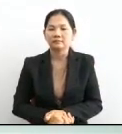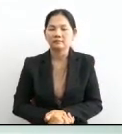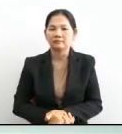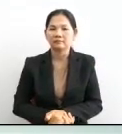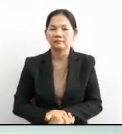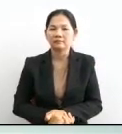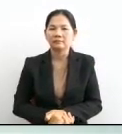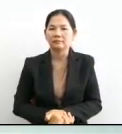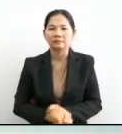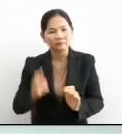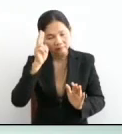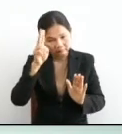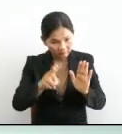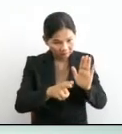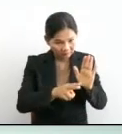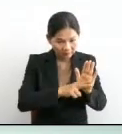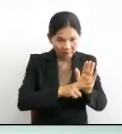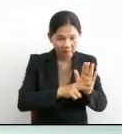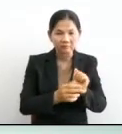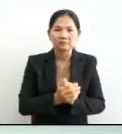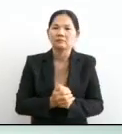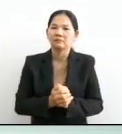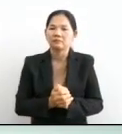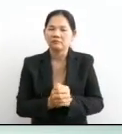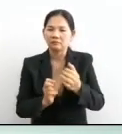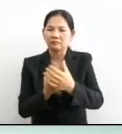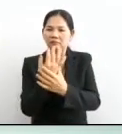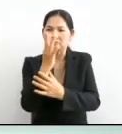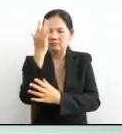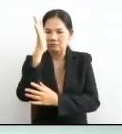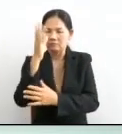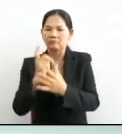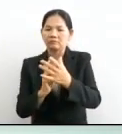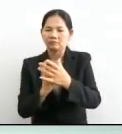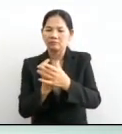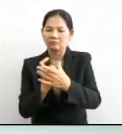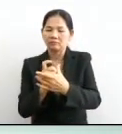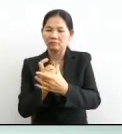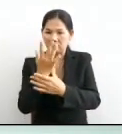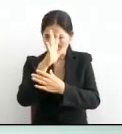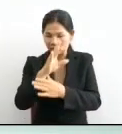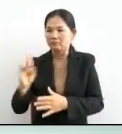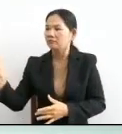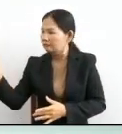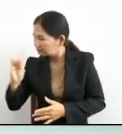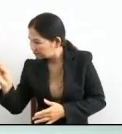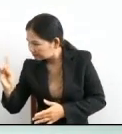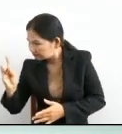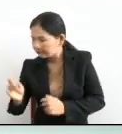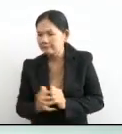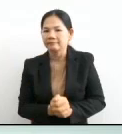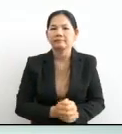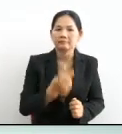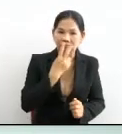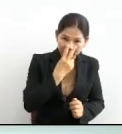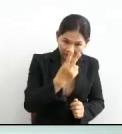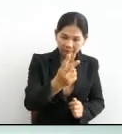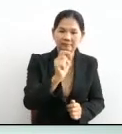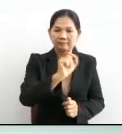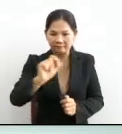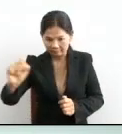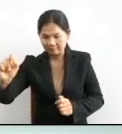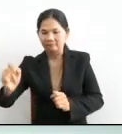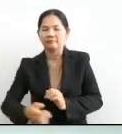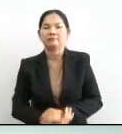chà viết sầm co chà rục của chiết chà sầm co sát chà chấm thân nạp viện vi chiều với chà con sẽ xây màu